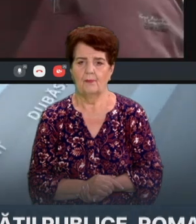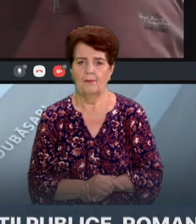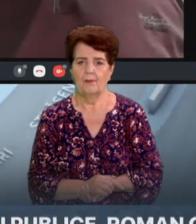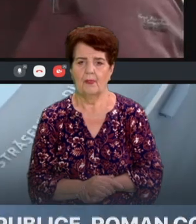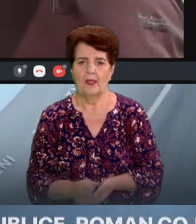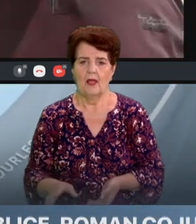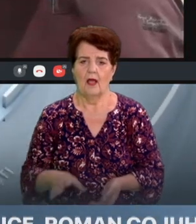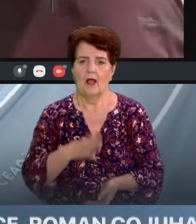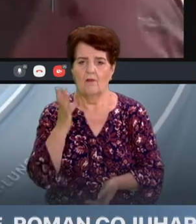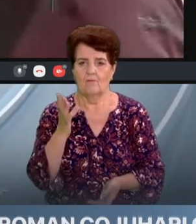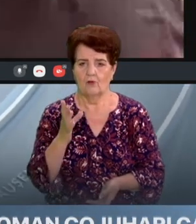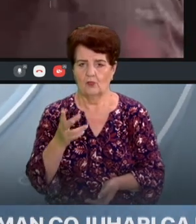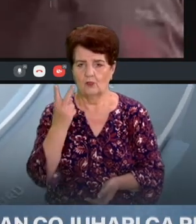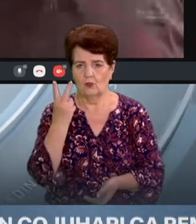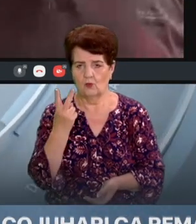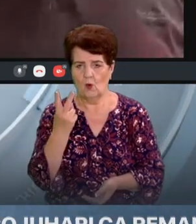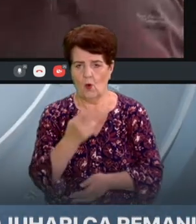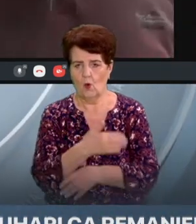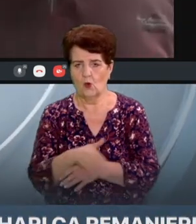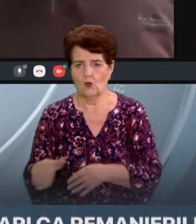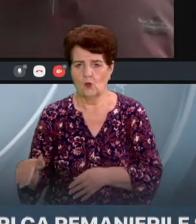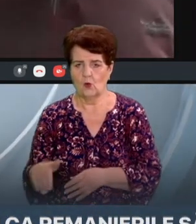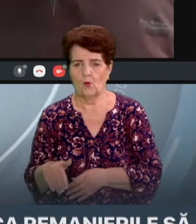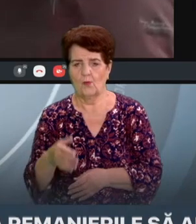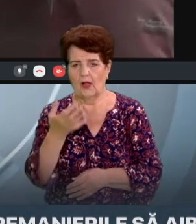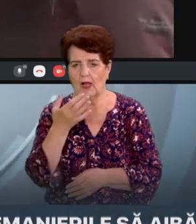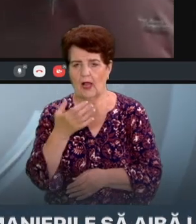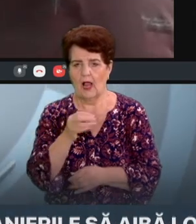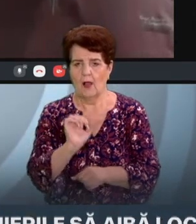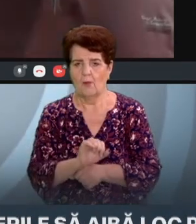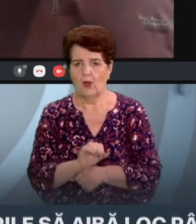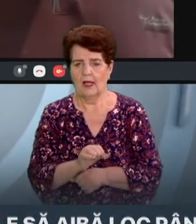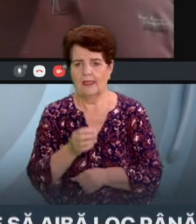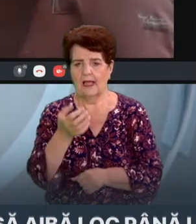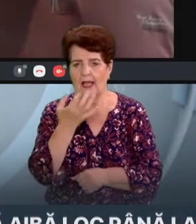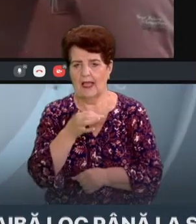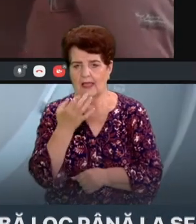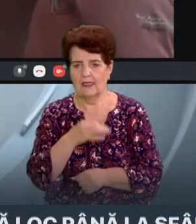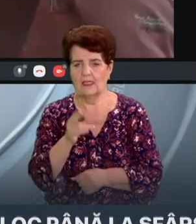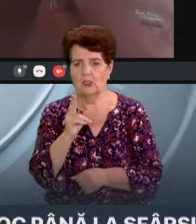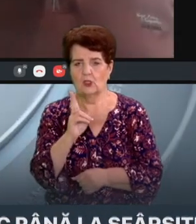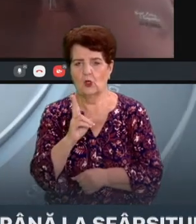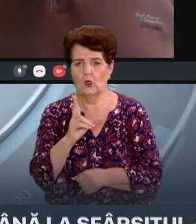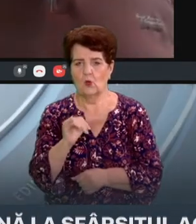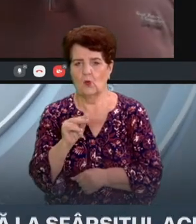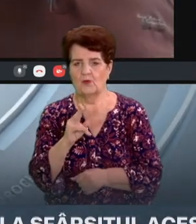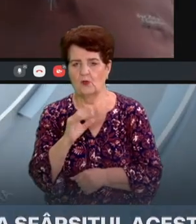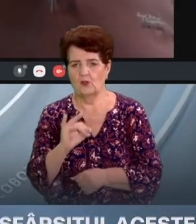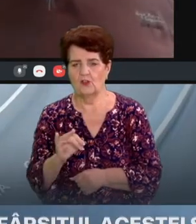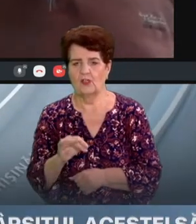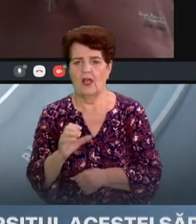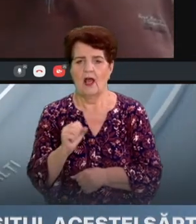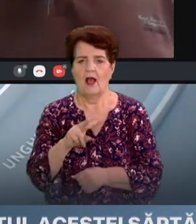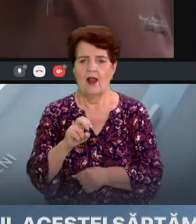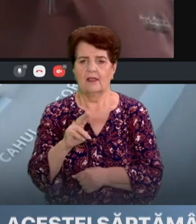Au fost și două drumuri blocate aseară între Edineț și Cupcin și Edineț și Alexandreni. Până spre dimineață am reușit și le-am deblocat pe